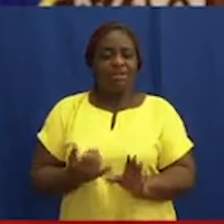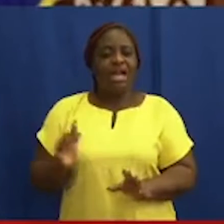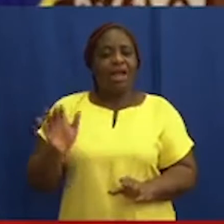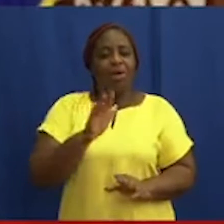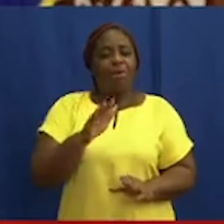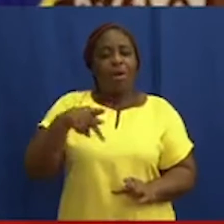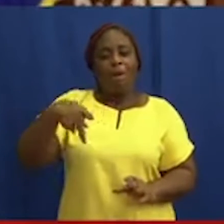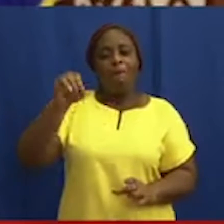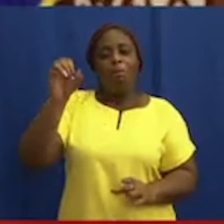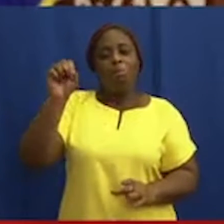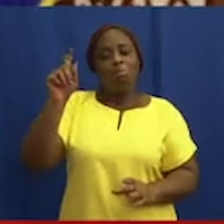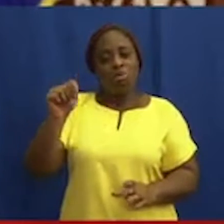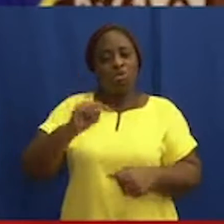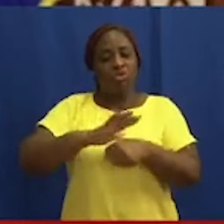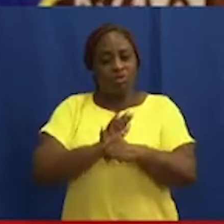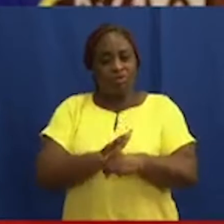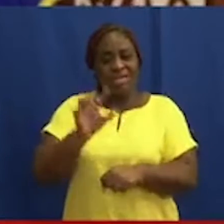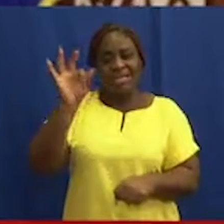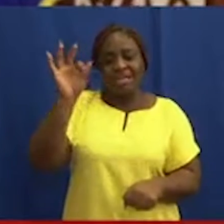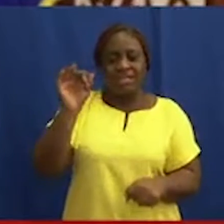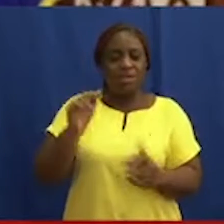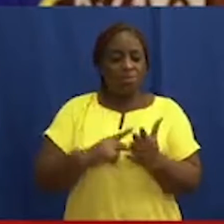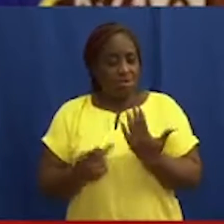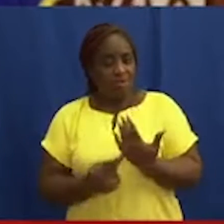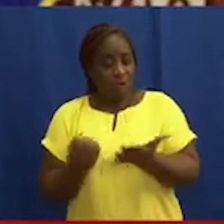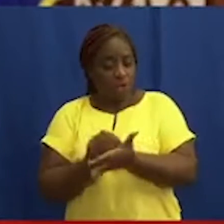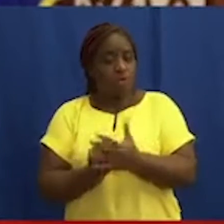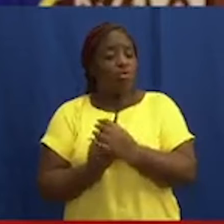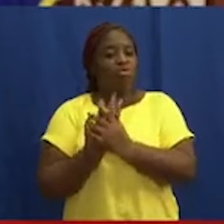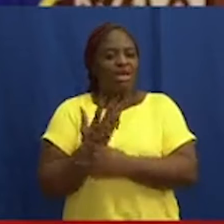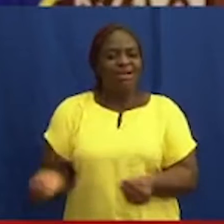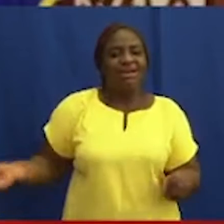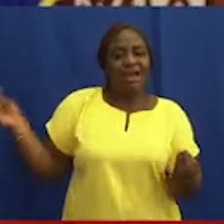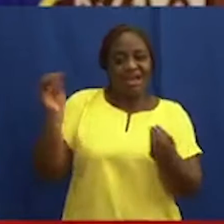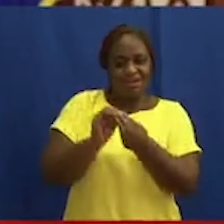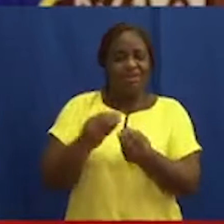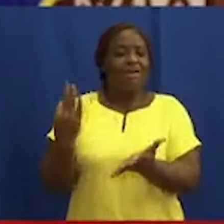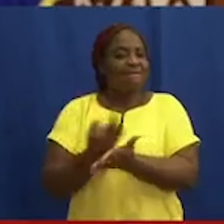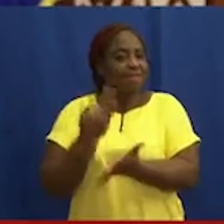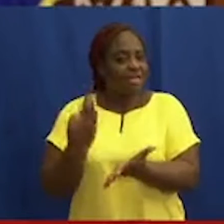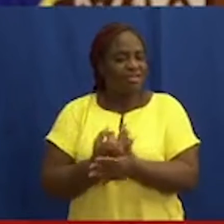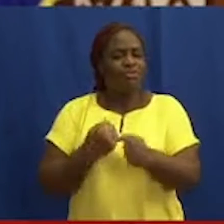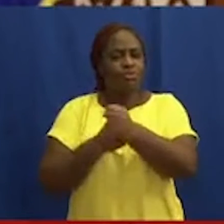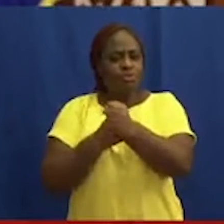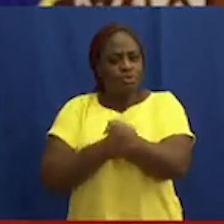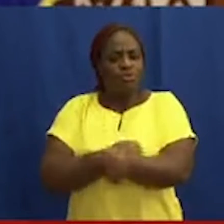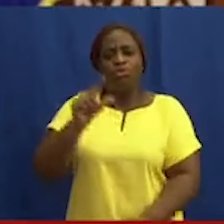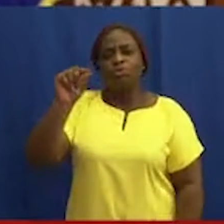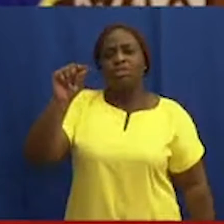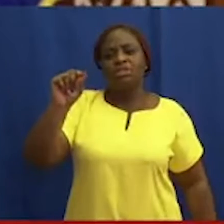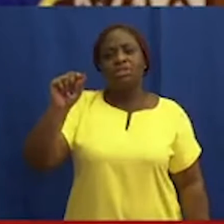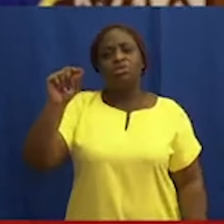yadda damu aiwatar da shi da kuma kokari da ma'aikatar kuɗi ke yi wajen shirya